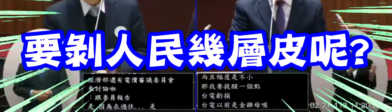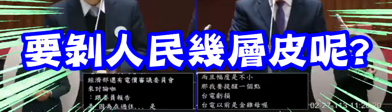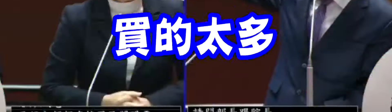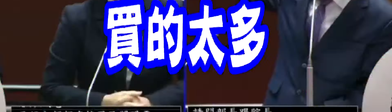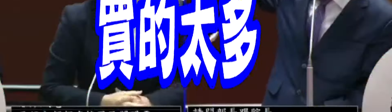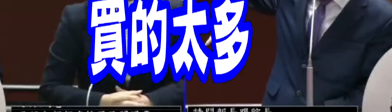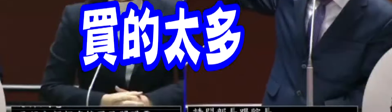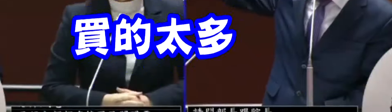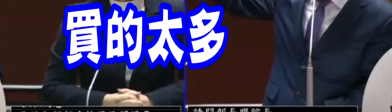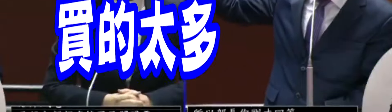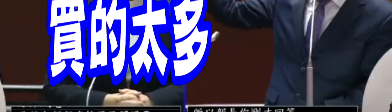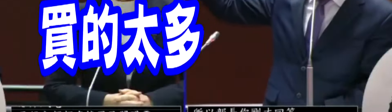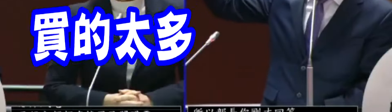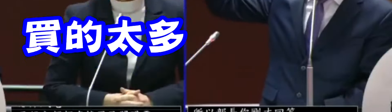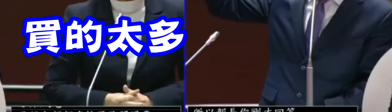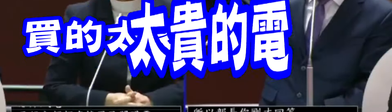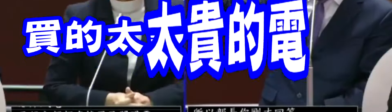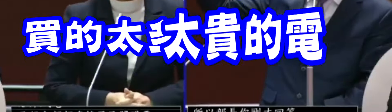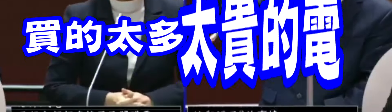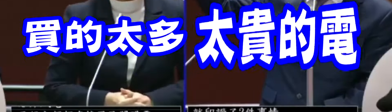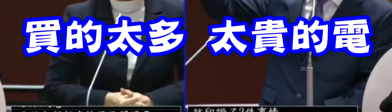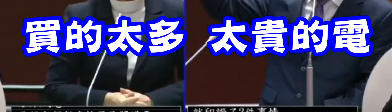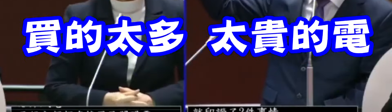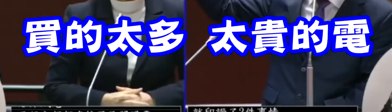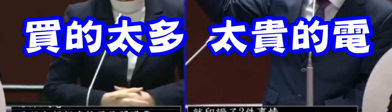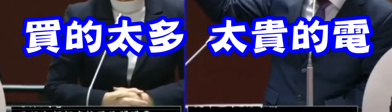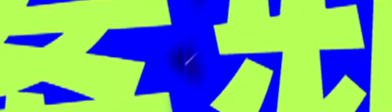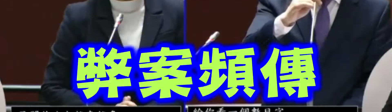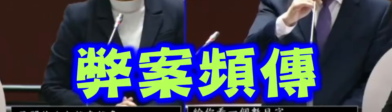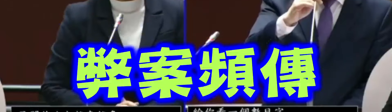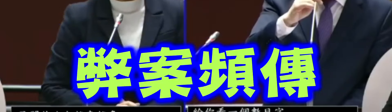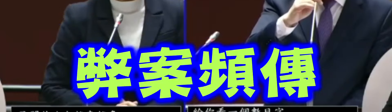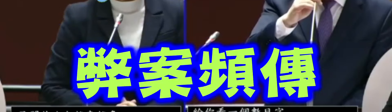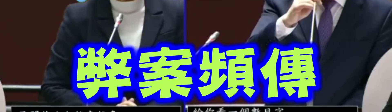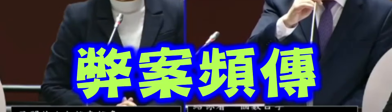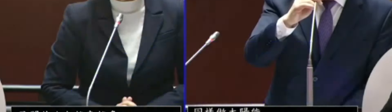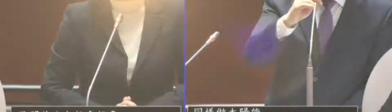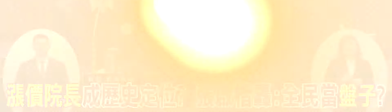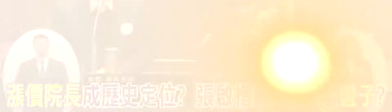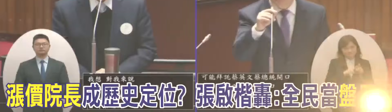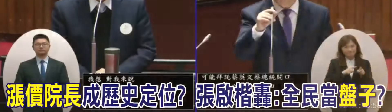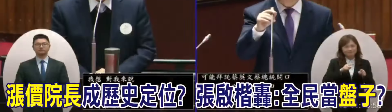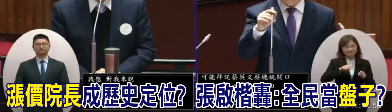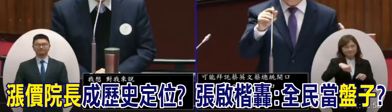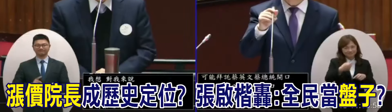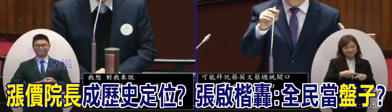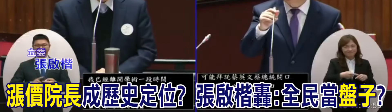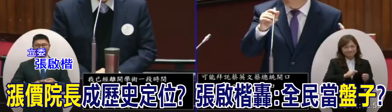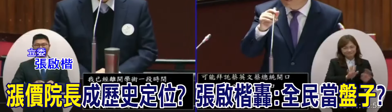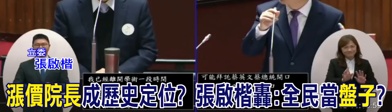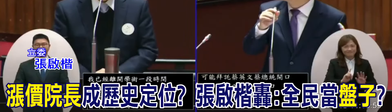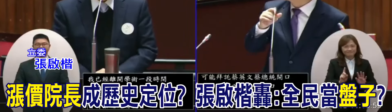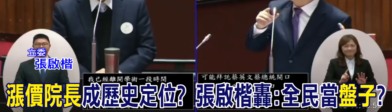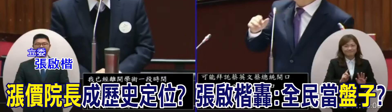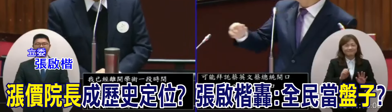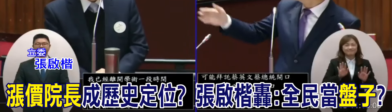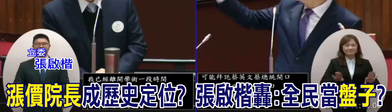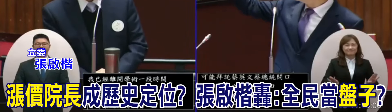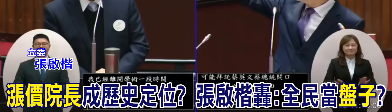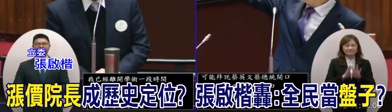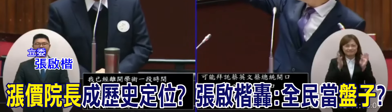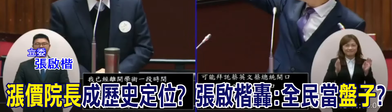皮呢？ 是买了太多，甚至是太贵的店，立案停船。 那我们进入我们这个总咨